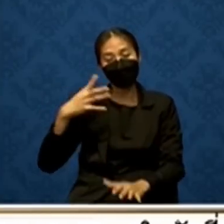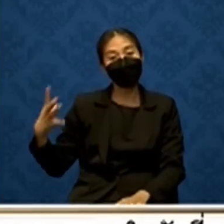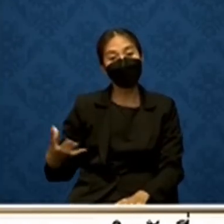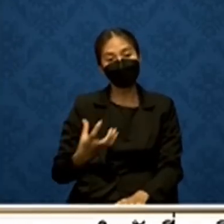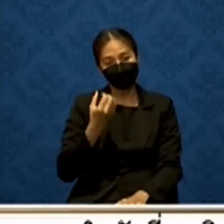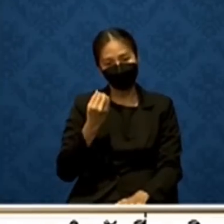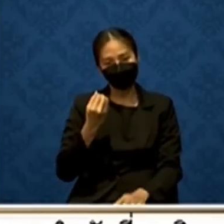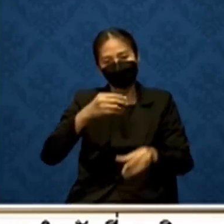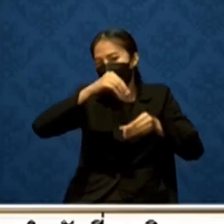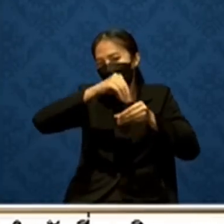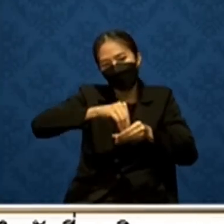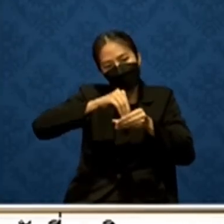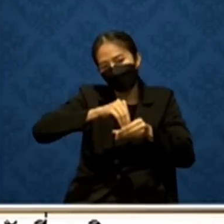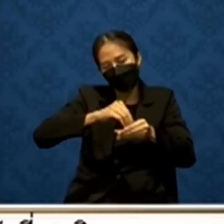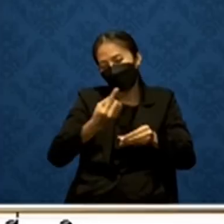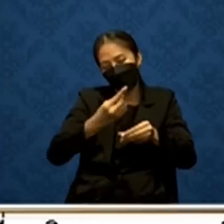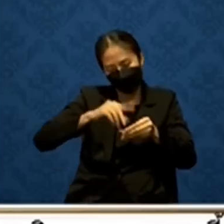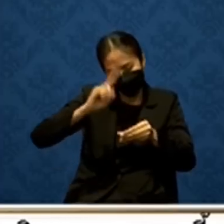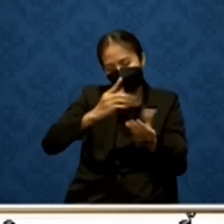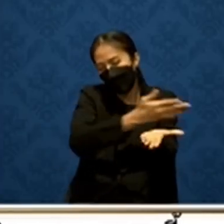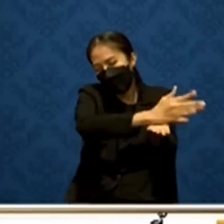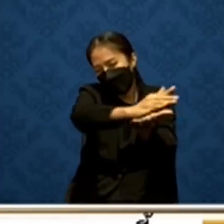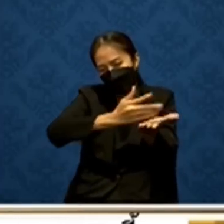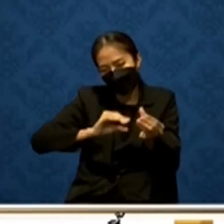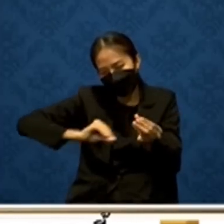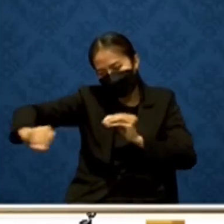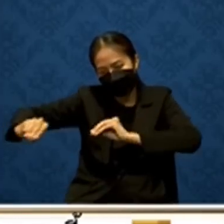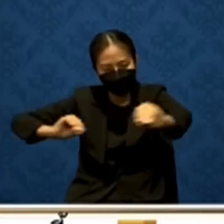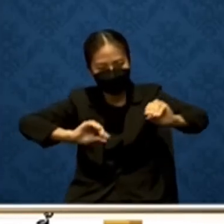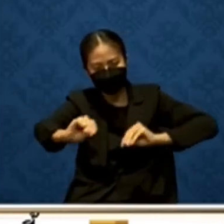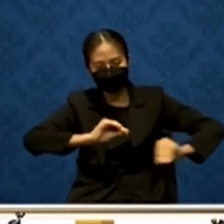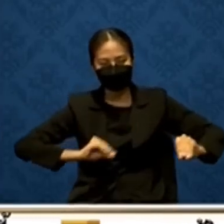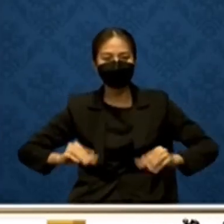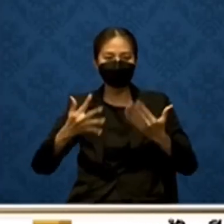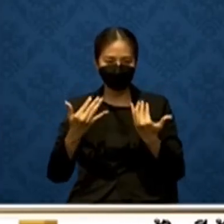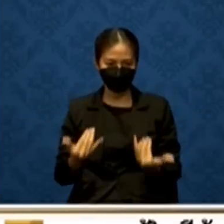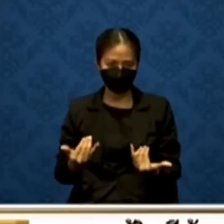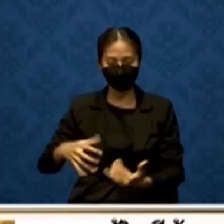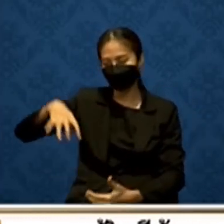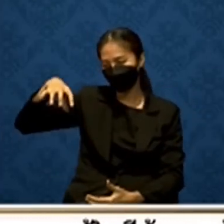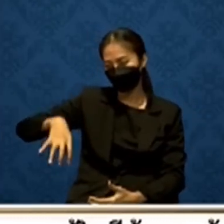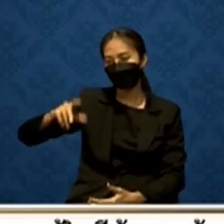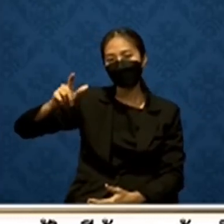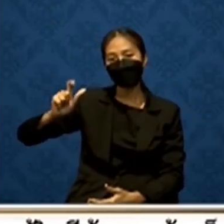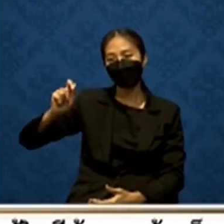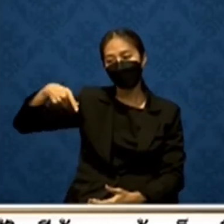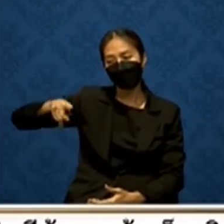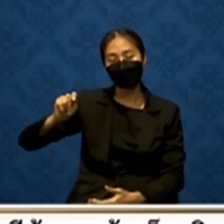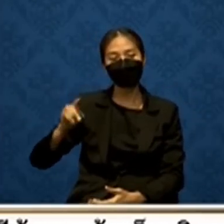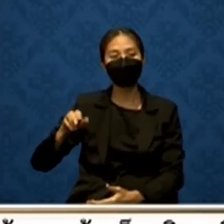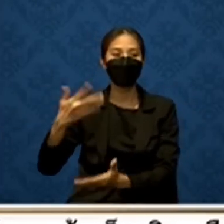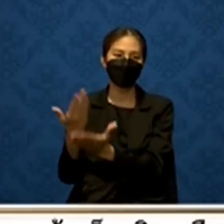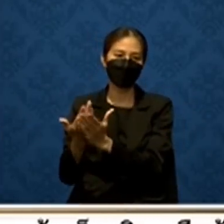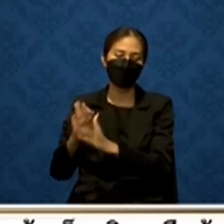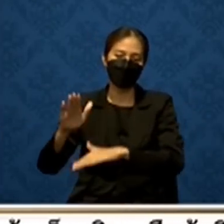ที่กระจุกอยู่จะเปนทางออกที่มคามหวงกัประเทศปัจุบนรายได้สุทธีออปธอครัปัจุบนแงรายได้อยู่70